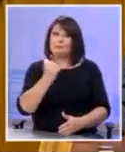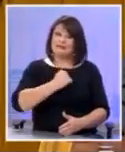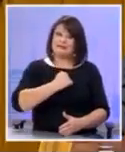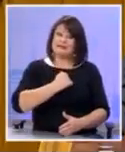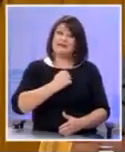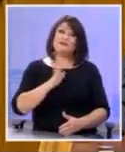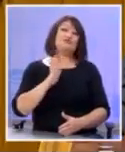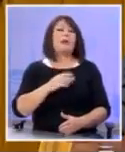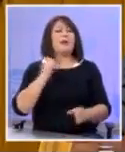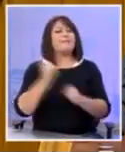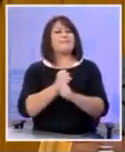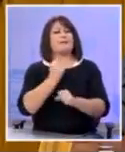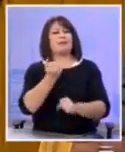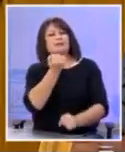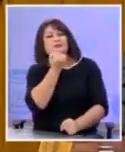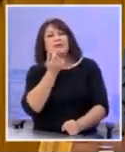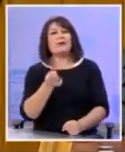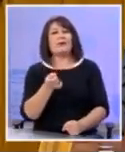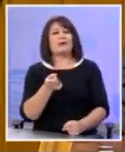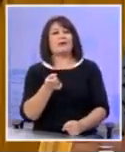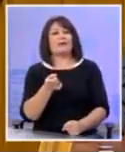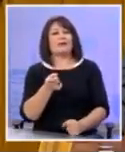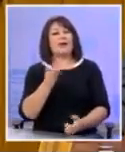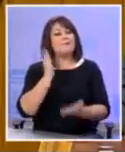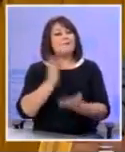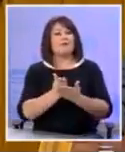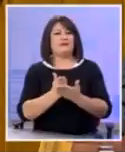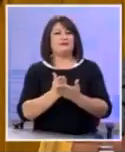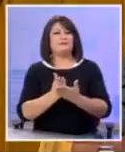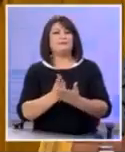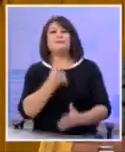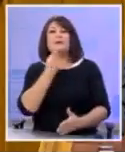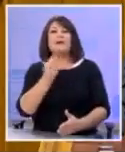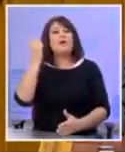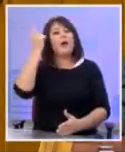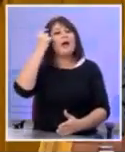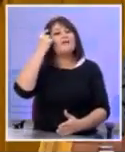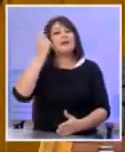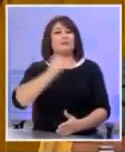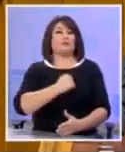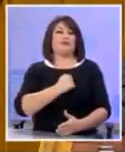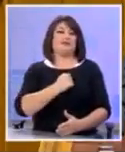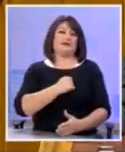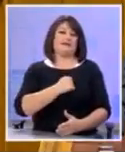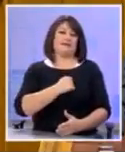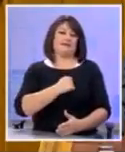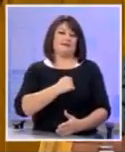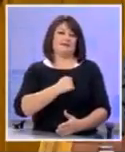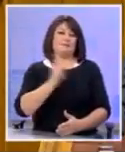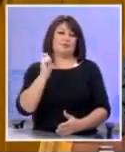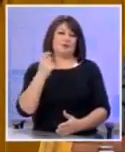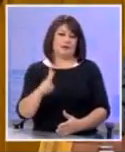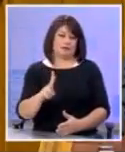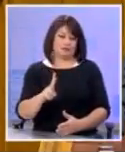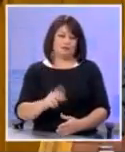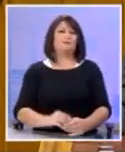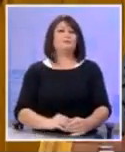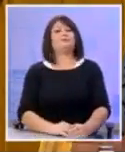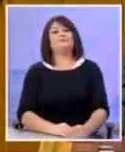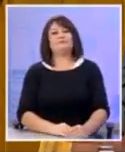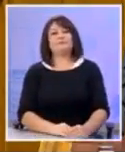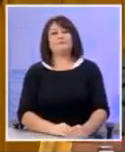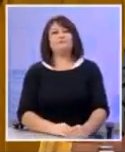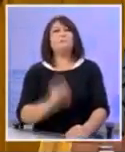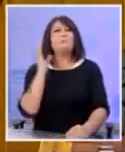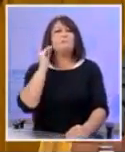ήταν συνειδητές επιλογές, καθότι συνδέονται με την ιδεολογική φυσιογνωμία της πολιτικής σας.